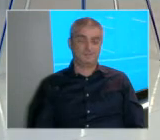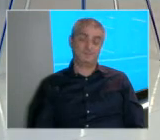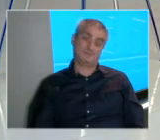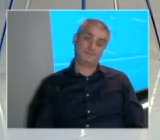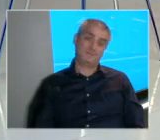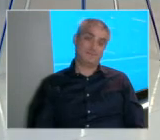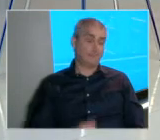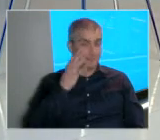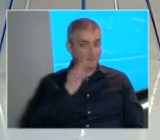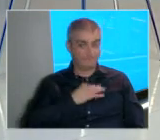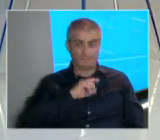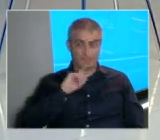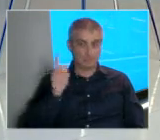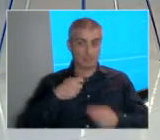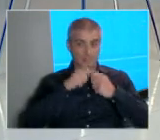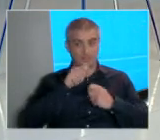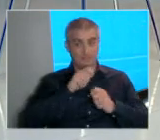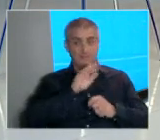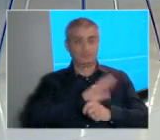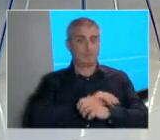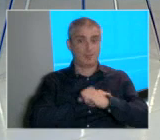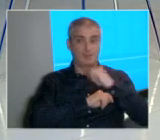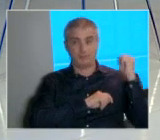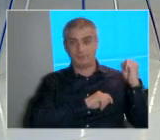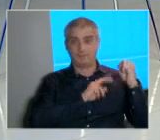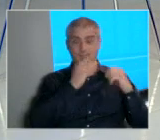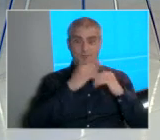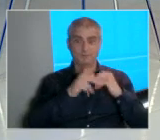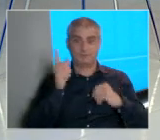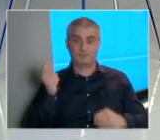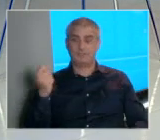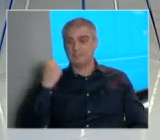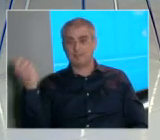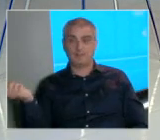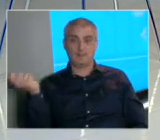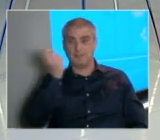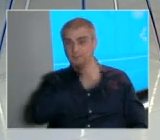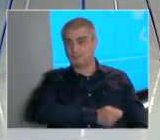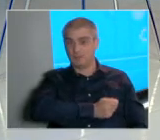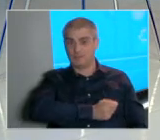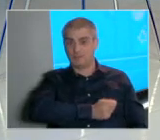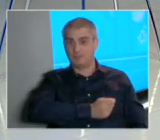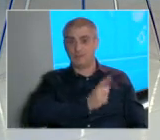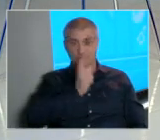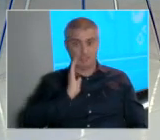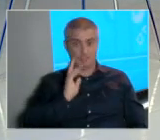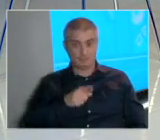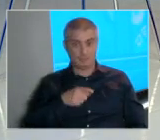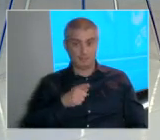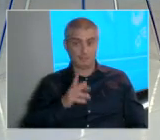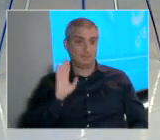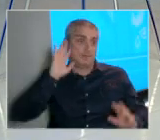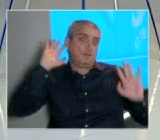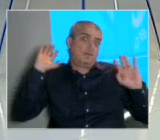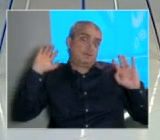לא יודע אם שמת לב, אבל כל הח"כים מעבירים משמאל לימין, ואז בסוף גנץ מקבל מימין מעביר לשמאל. זה ככה אמור להיות? זה הקטע? אני